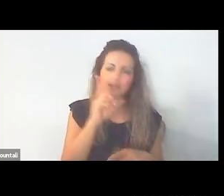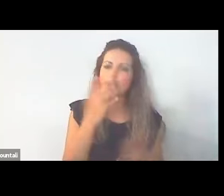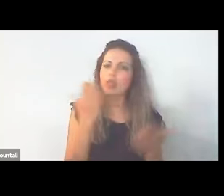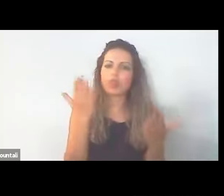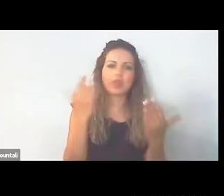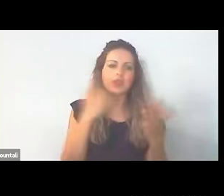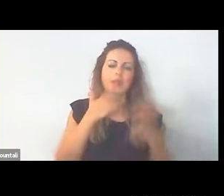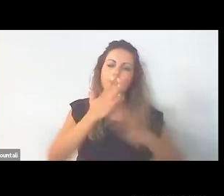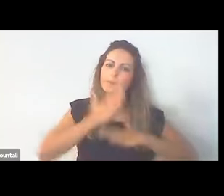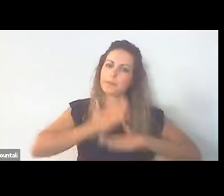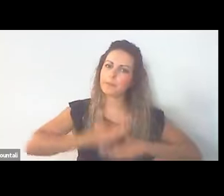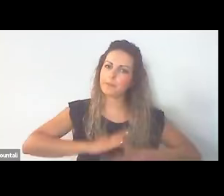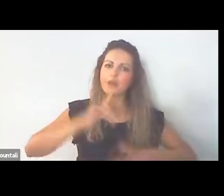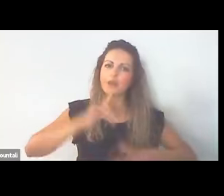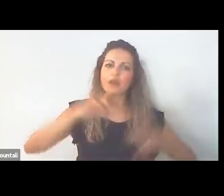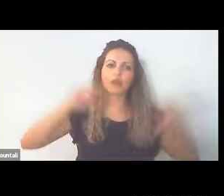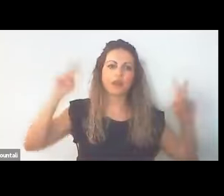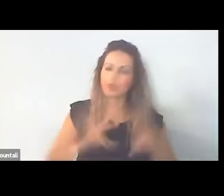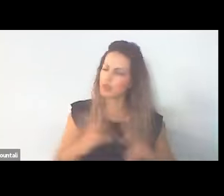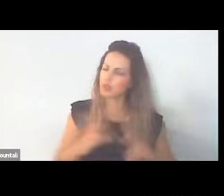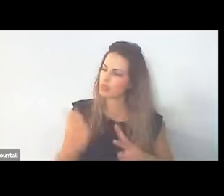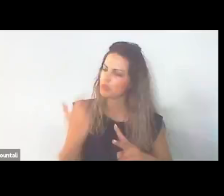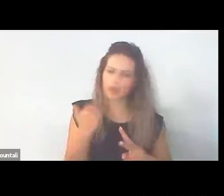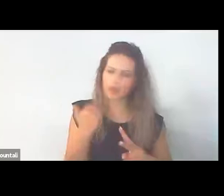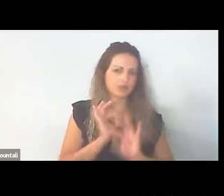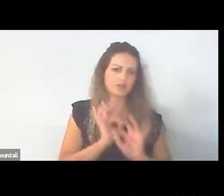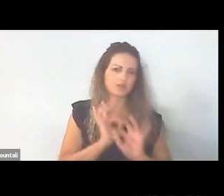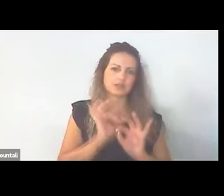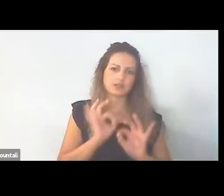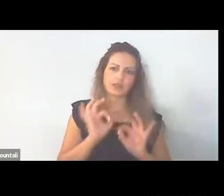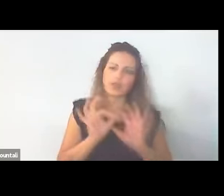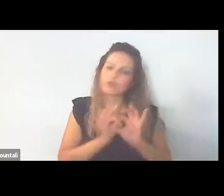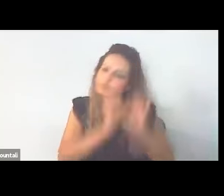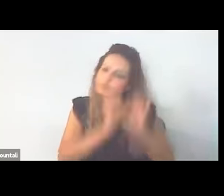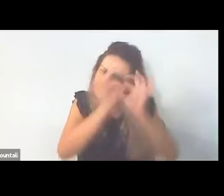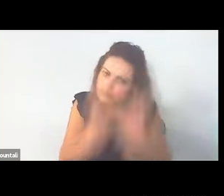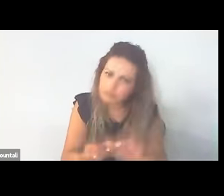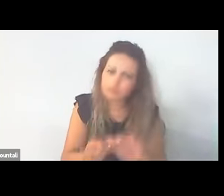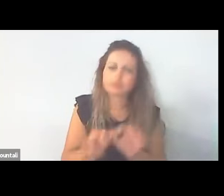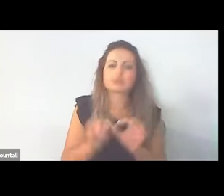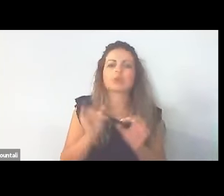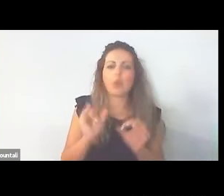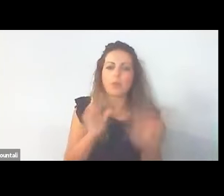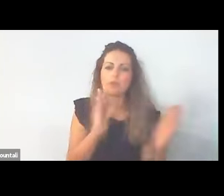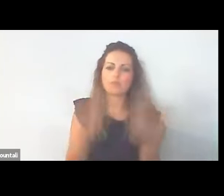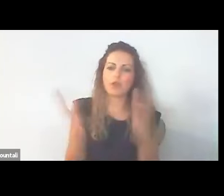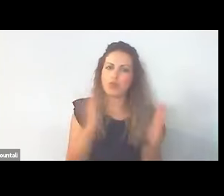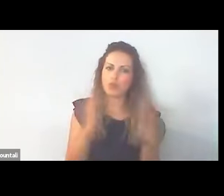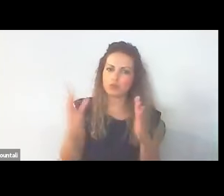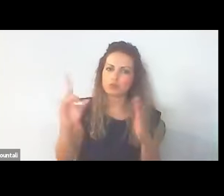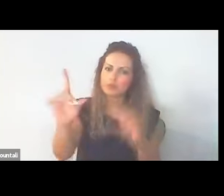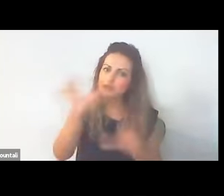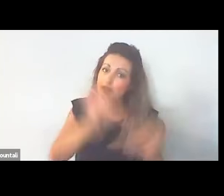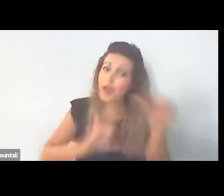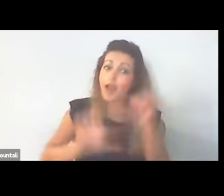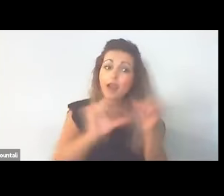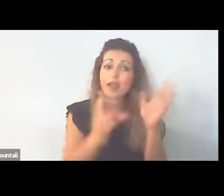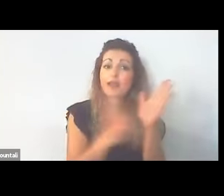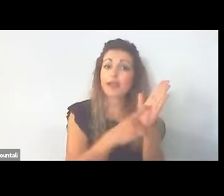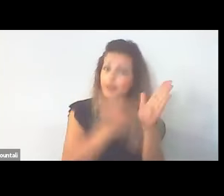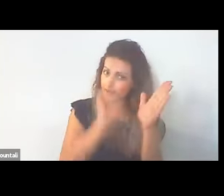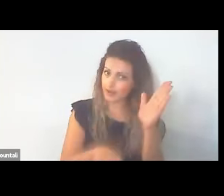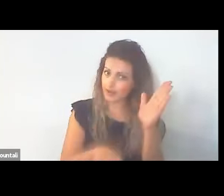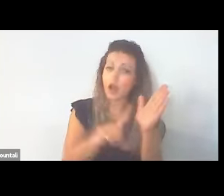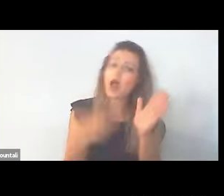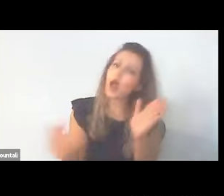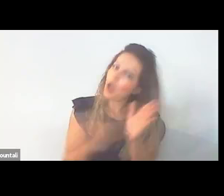μέσα από μια τέτοια ιστορική, εξακολουθώντας να είναι νίκη και αλλαγή του νομοθετικού πλαισίου. Νομίζω ότι, και με αυτό